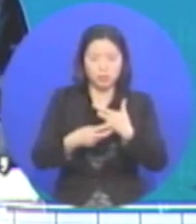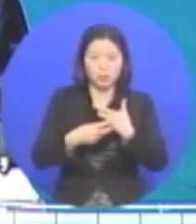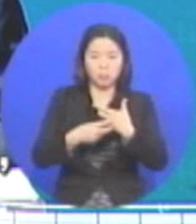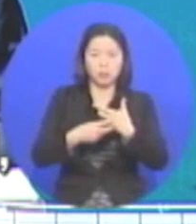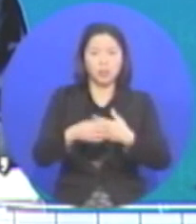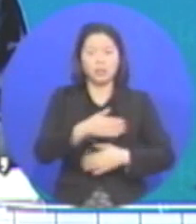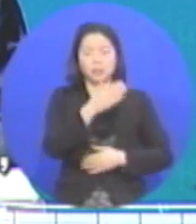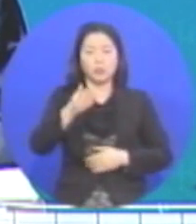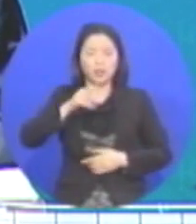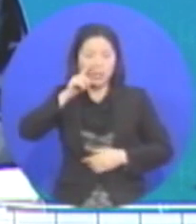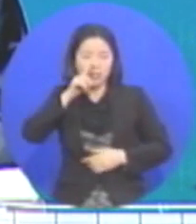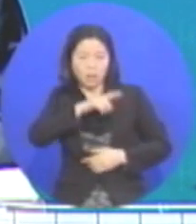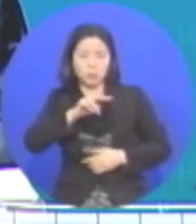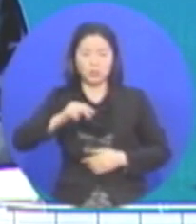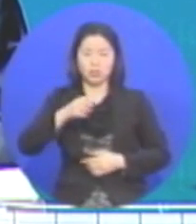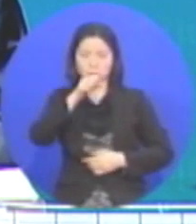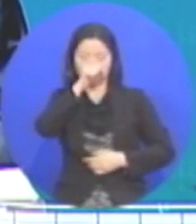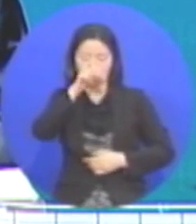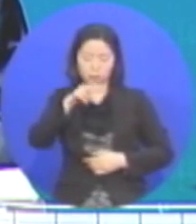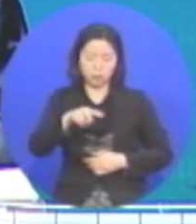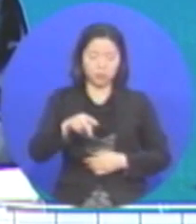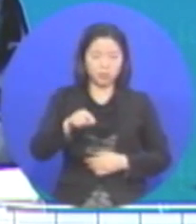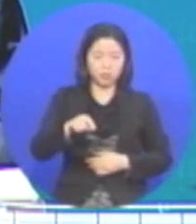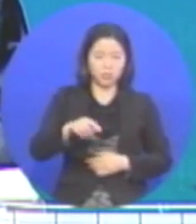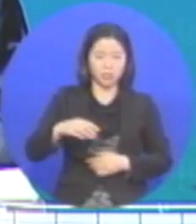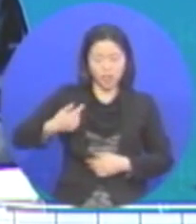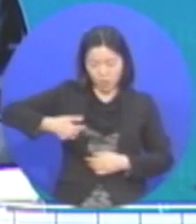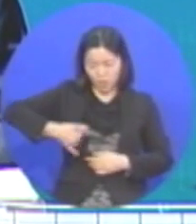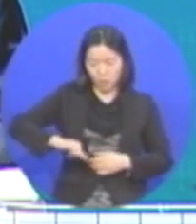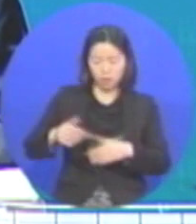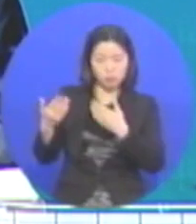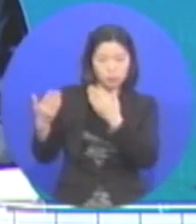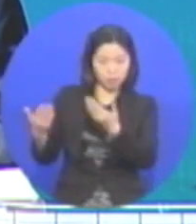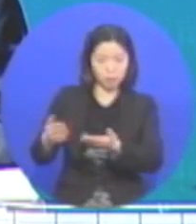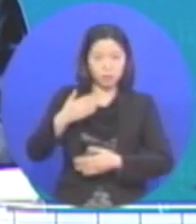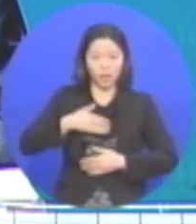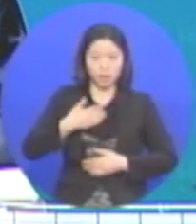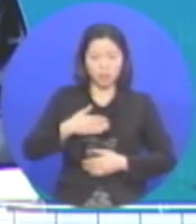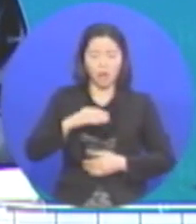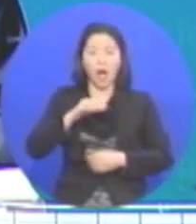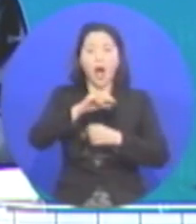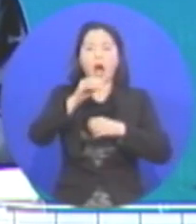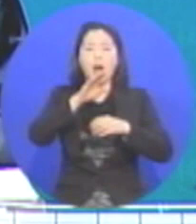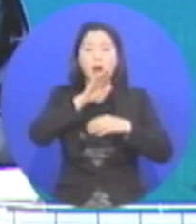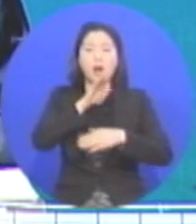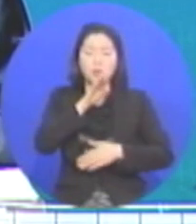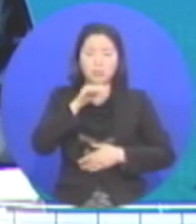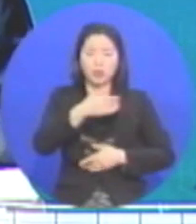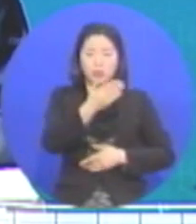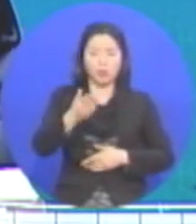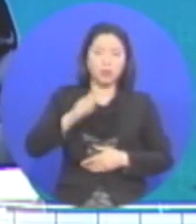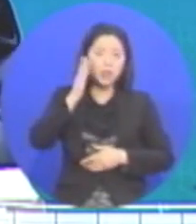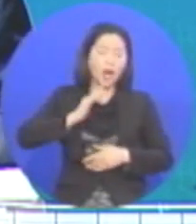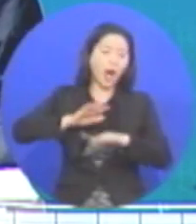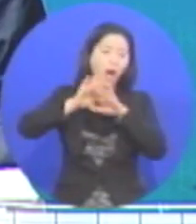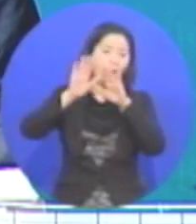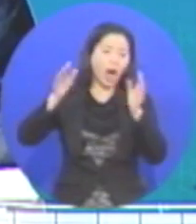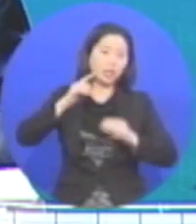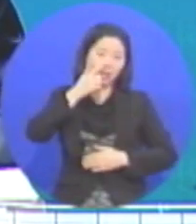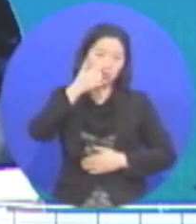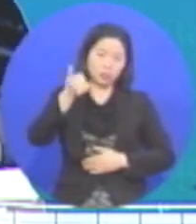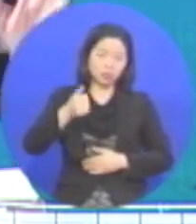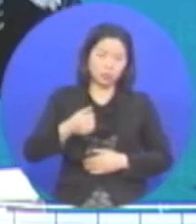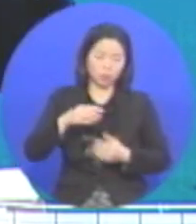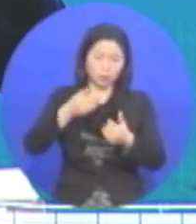좋은 것을 자식에게 줄 줄 알거든 하물며 너희 하늘 아버지께서 구하는 자에게 성령을 주시지 않겠느냐 여러분이 오늘